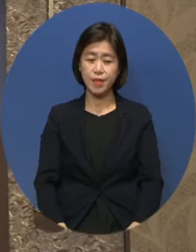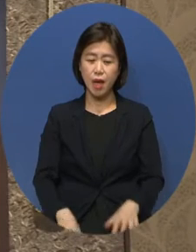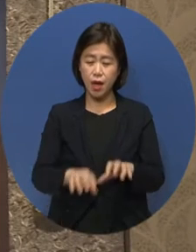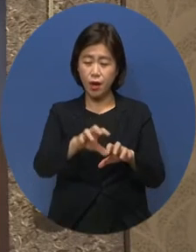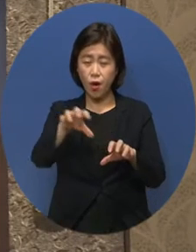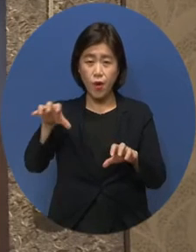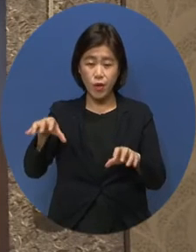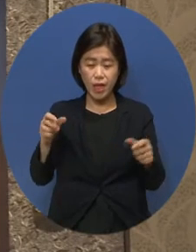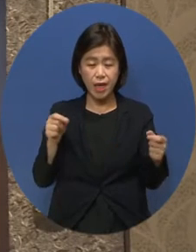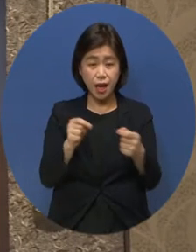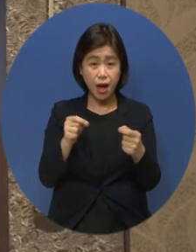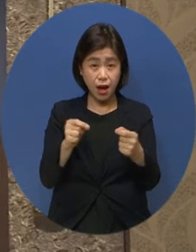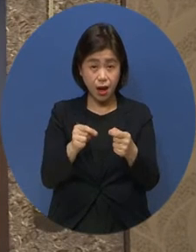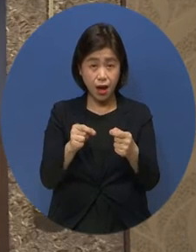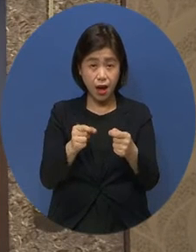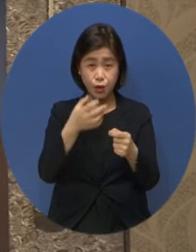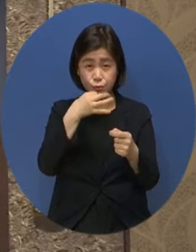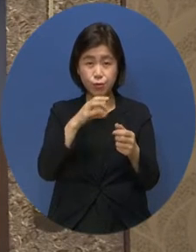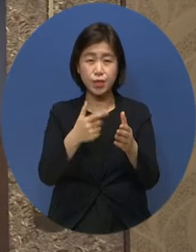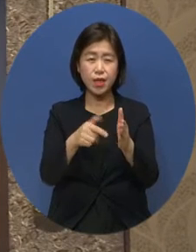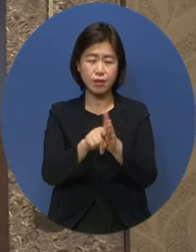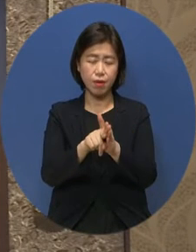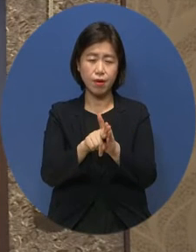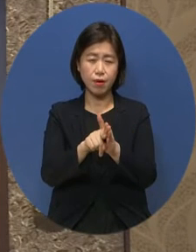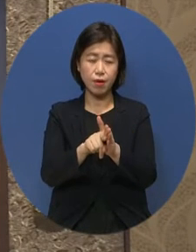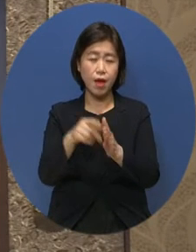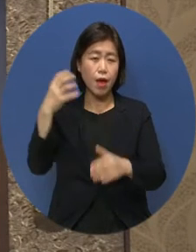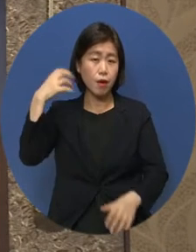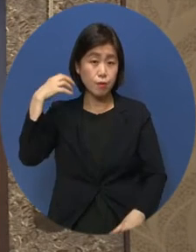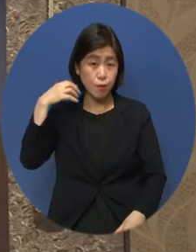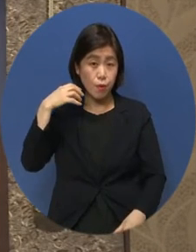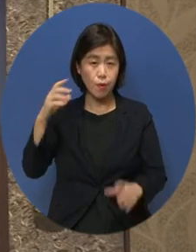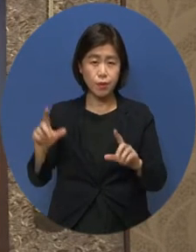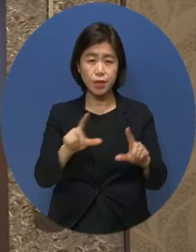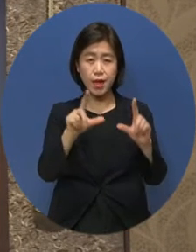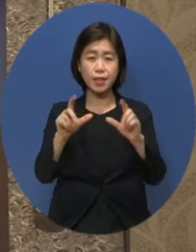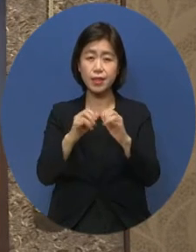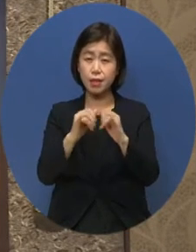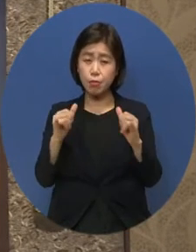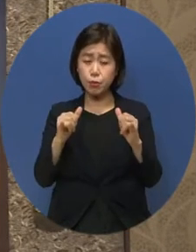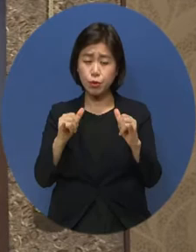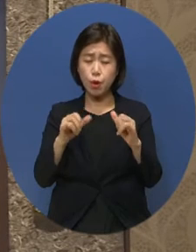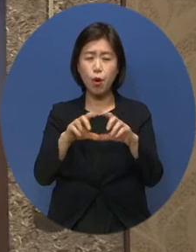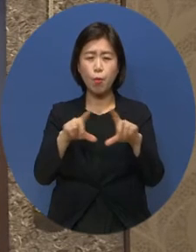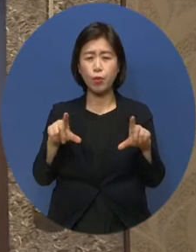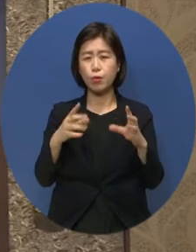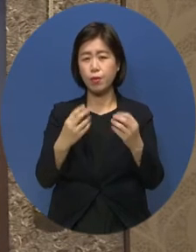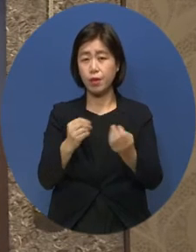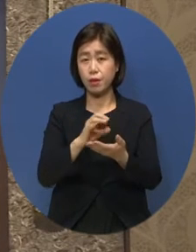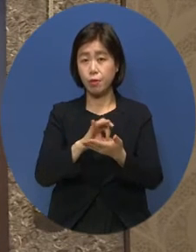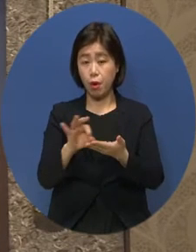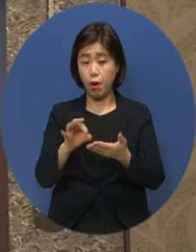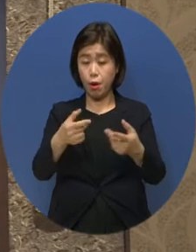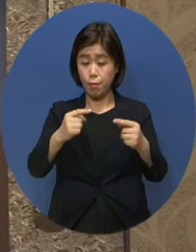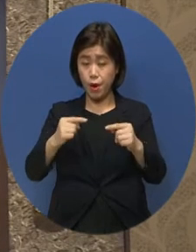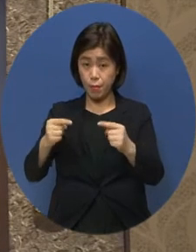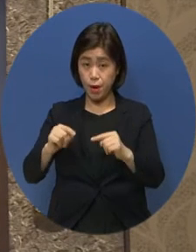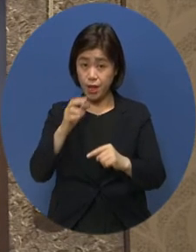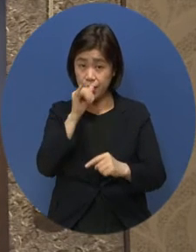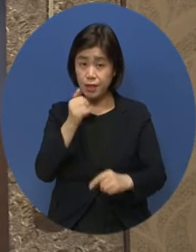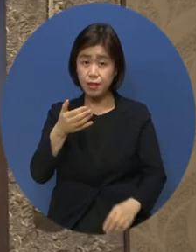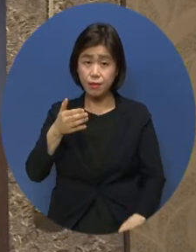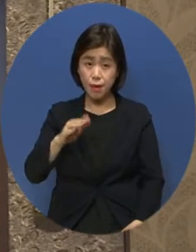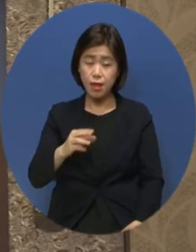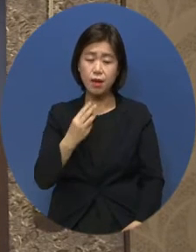있는 우리 장애인 당사자들과 가족 분들 또 비상 애들이 많이 이용을 하고 는 했습니다만 은 서울